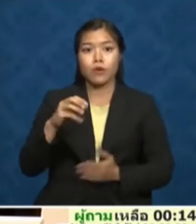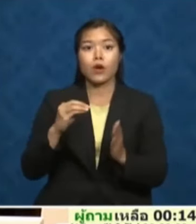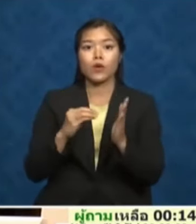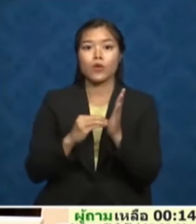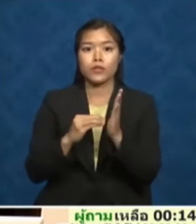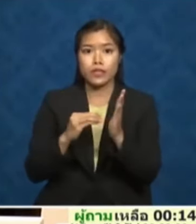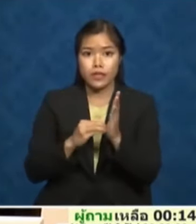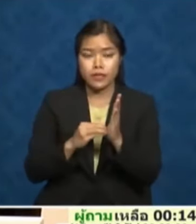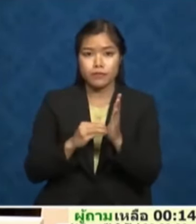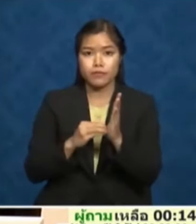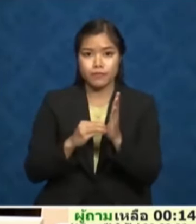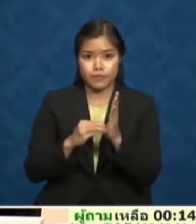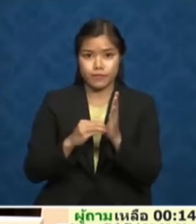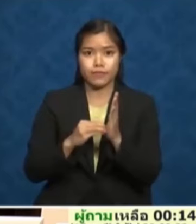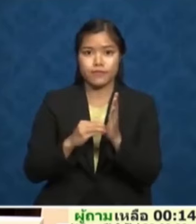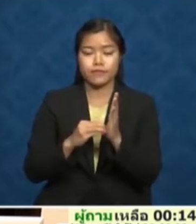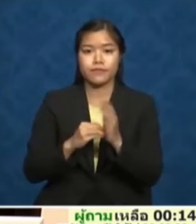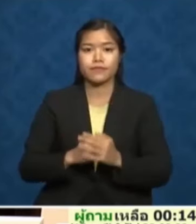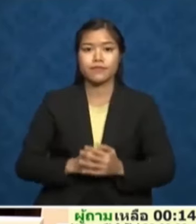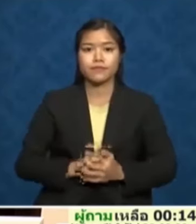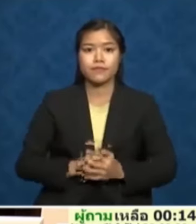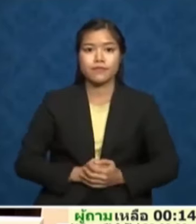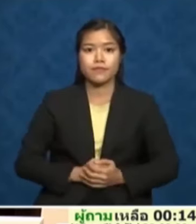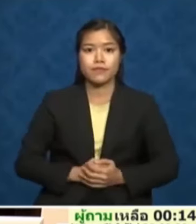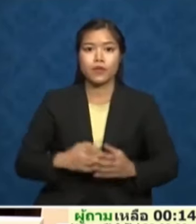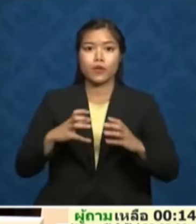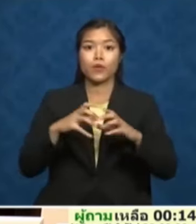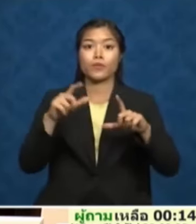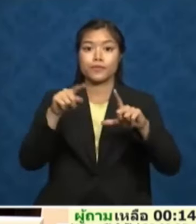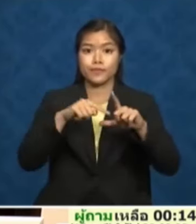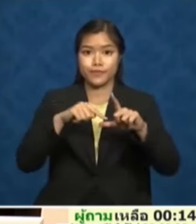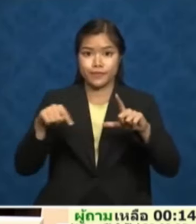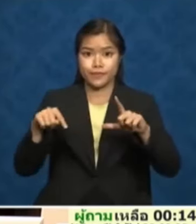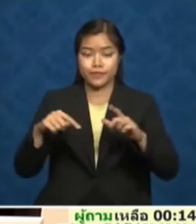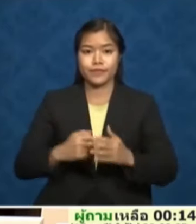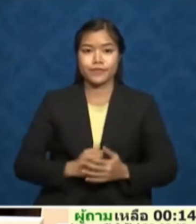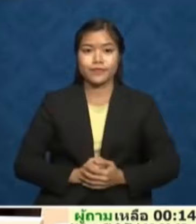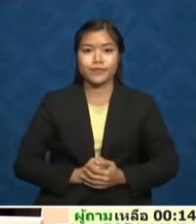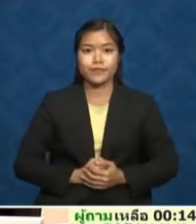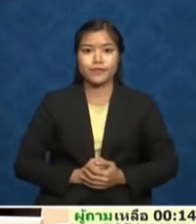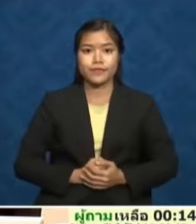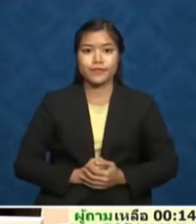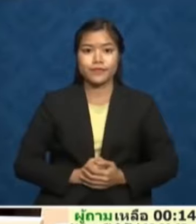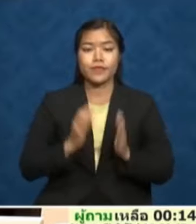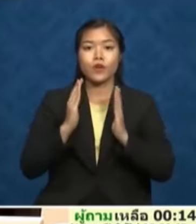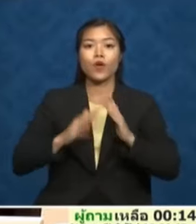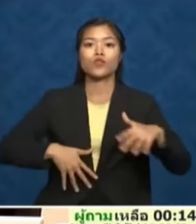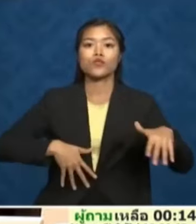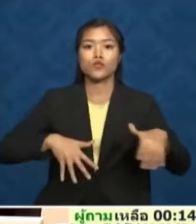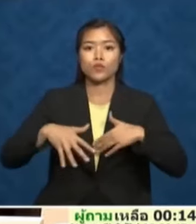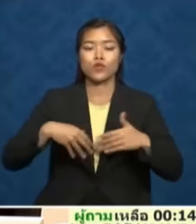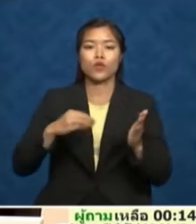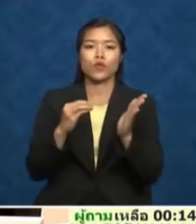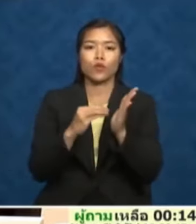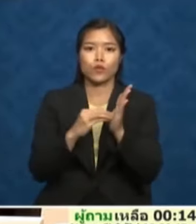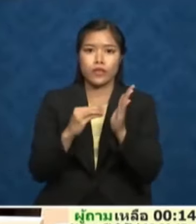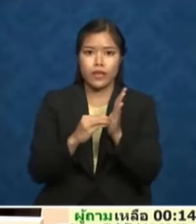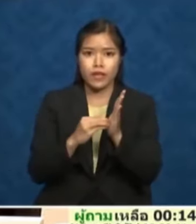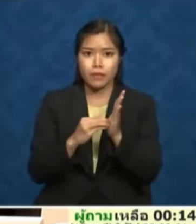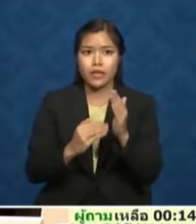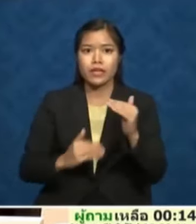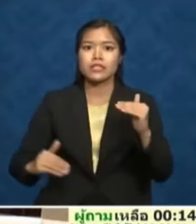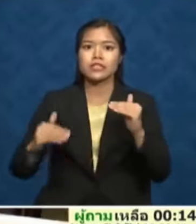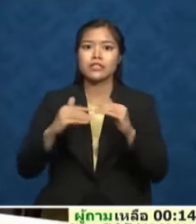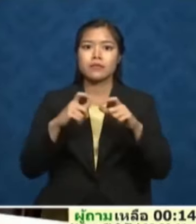ศิริราชและแขวงบางเชือกหนังกรุงเทพมหานครพรคเ้าไกลค่ะท่านประธานคะประชาชนชาวกรุงเทพมหานครที่ใช้สิทธิ